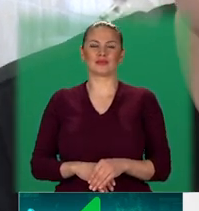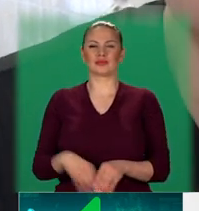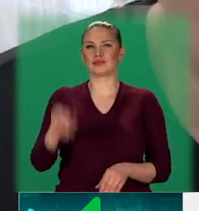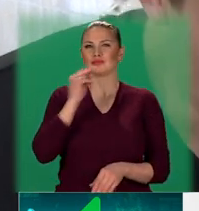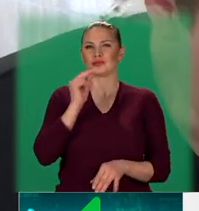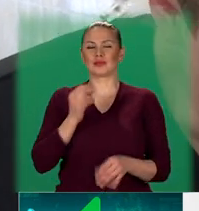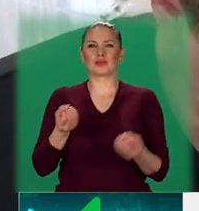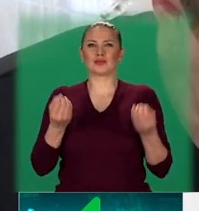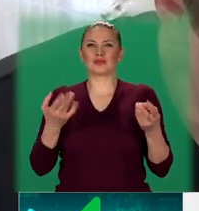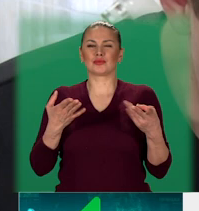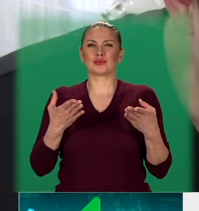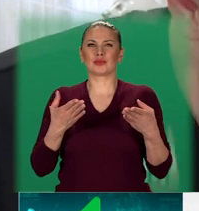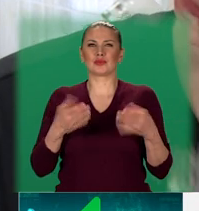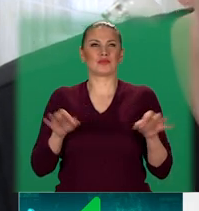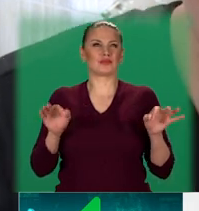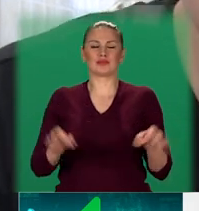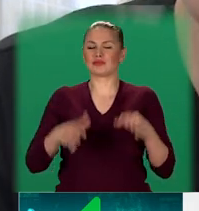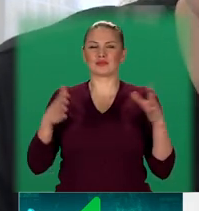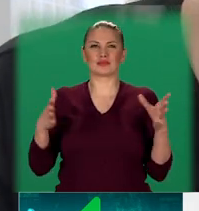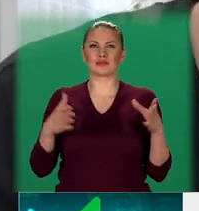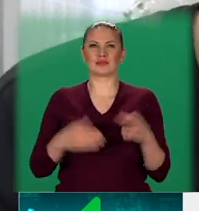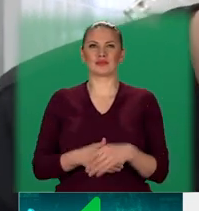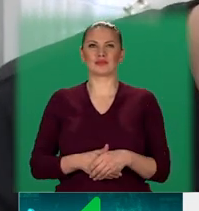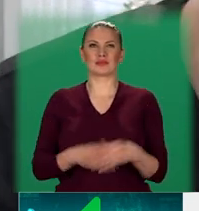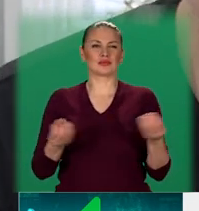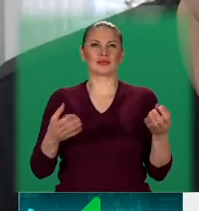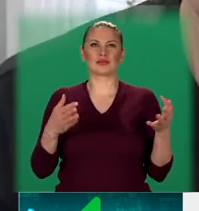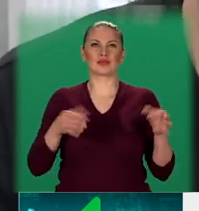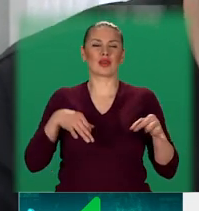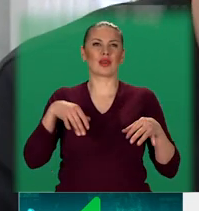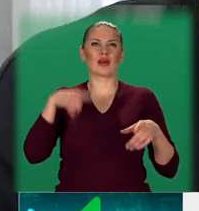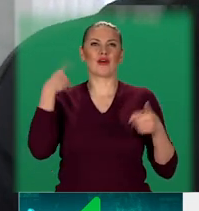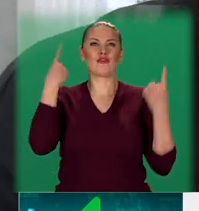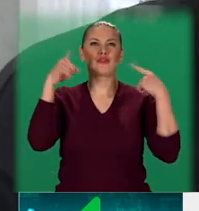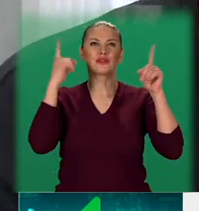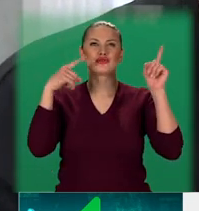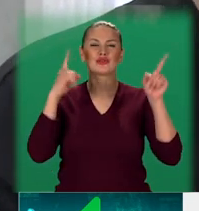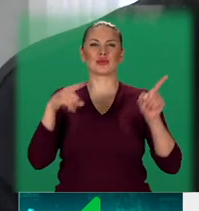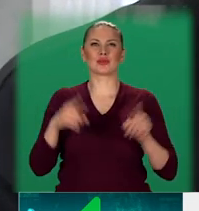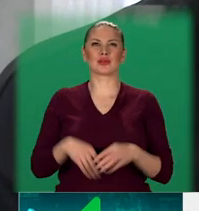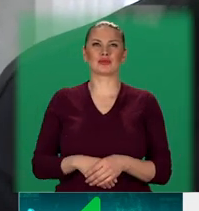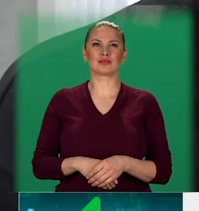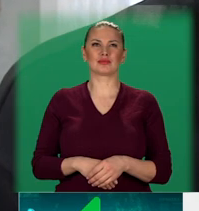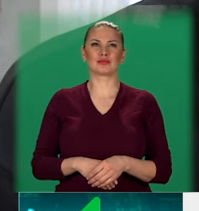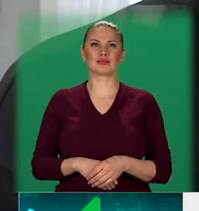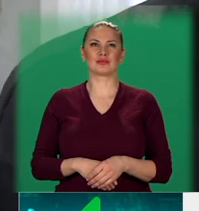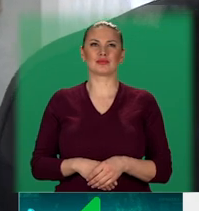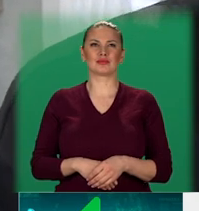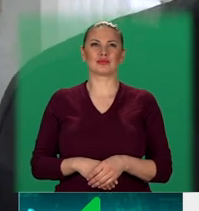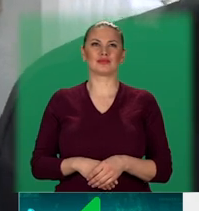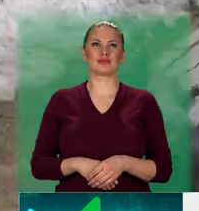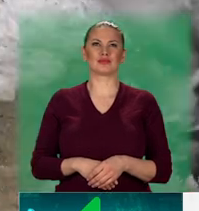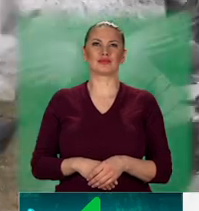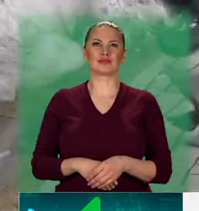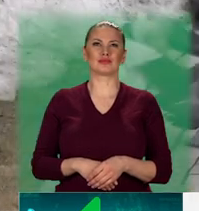Блюдо просто волшебное. Не поленитесь, обязательно приготовьте его дома. Тем более сам процесс занимает не более чем